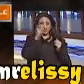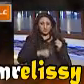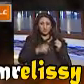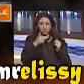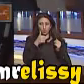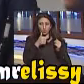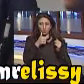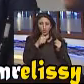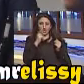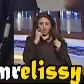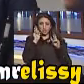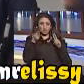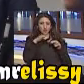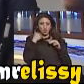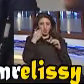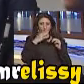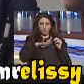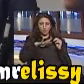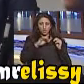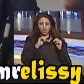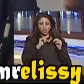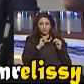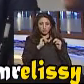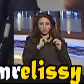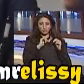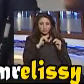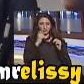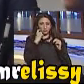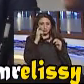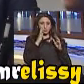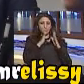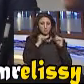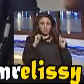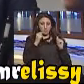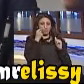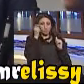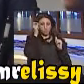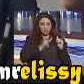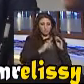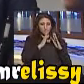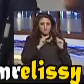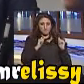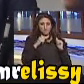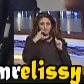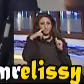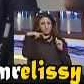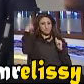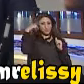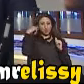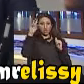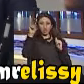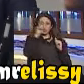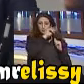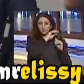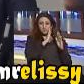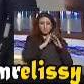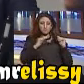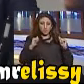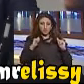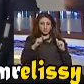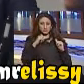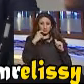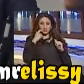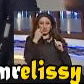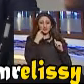خلقا وأدبا ودينا. عطية كان إنسان مصري بسيط بيحلم زي باقي المصريين. في